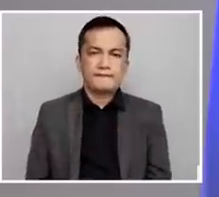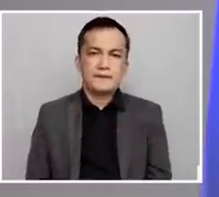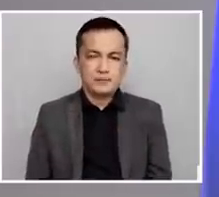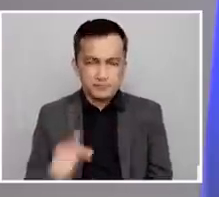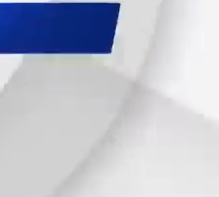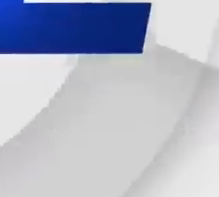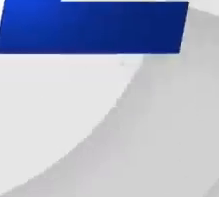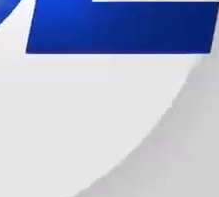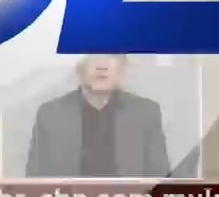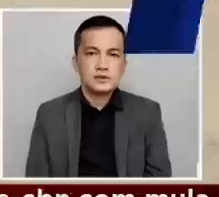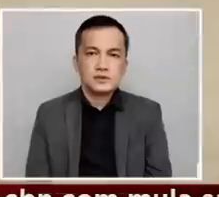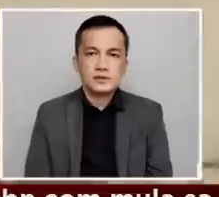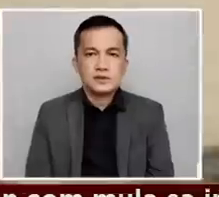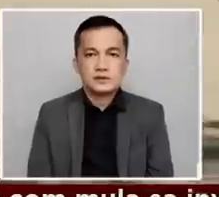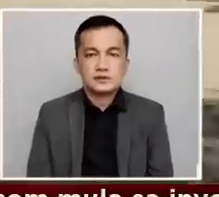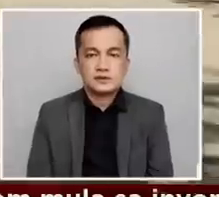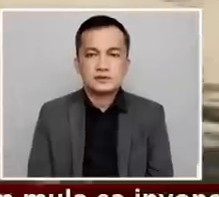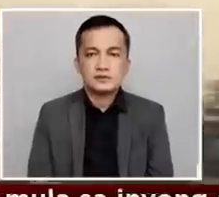Hernandez.